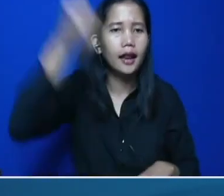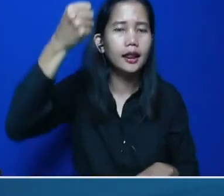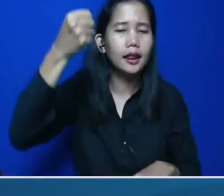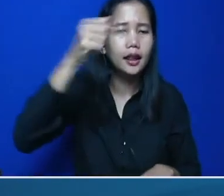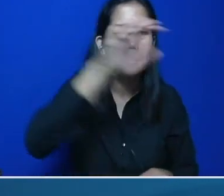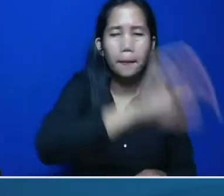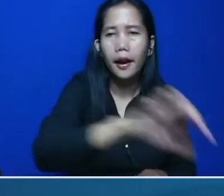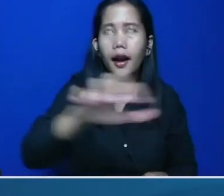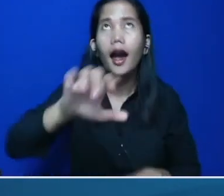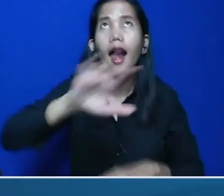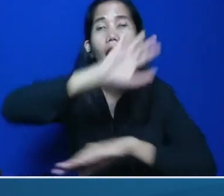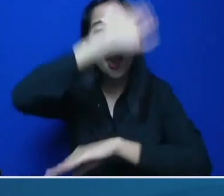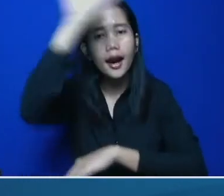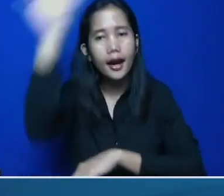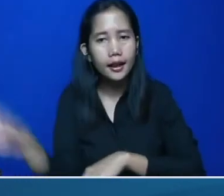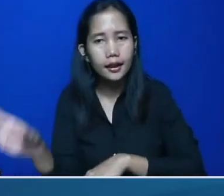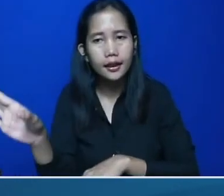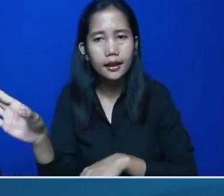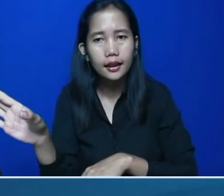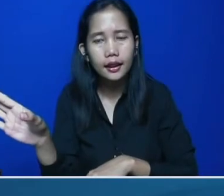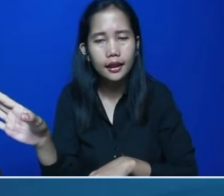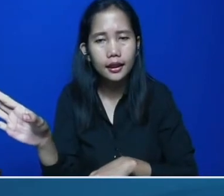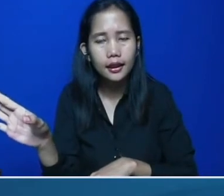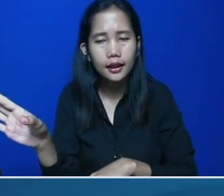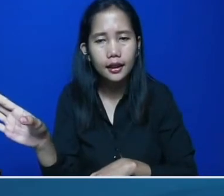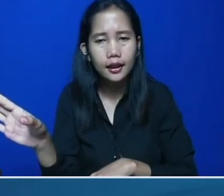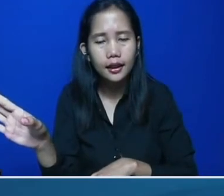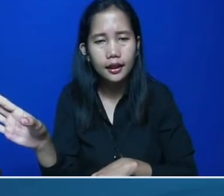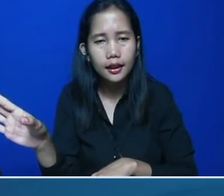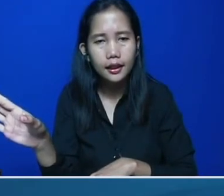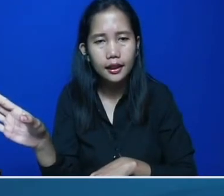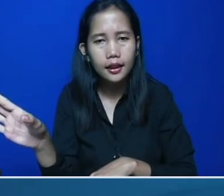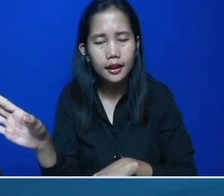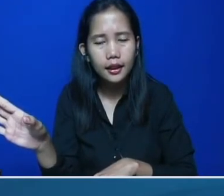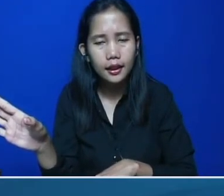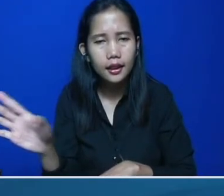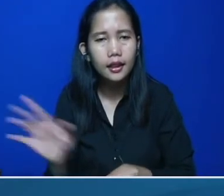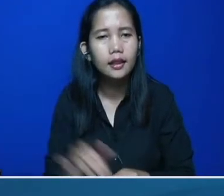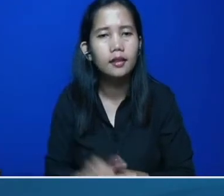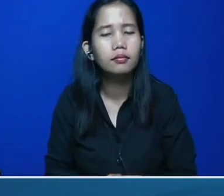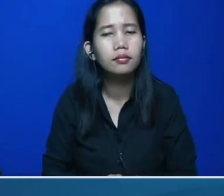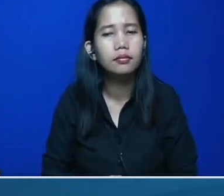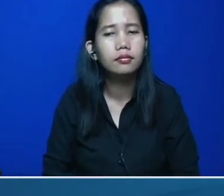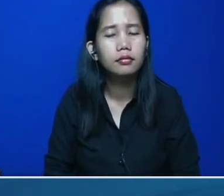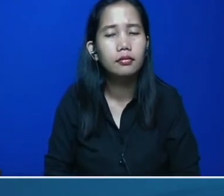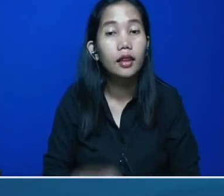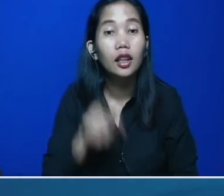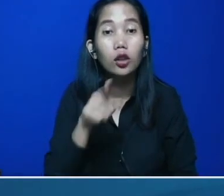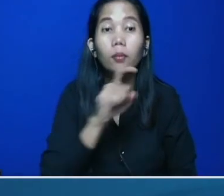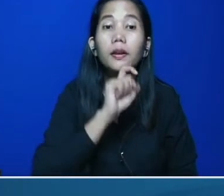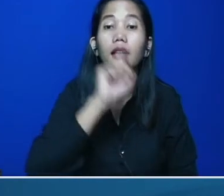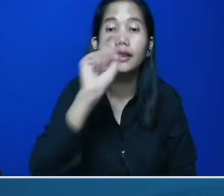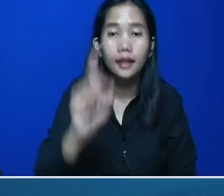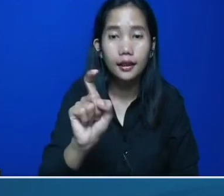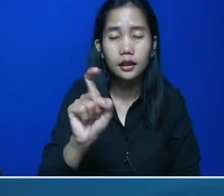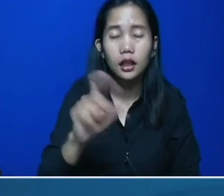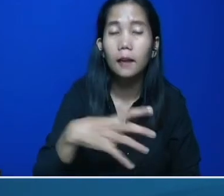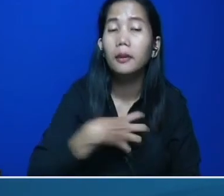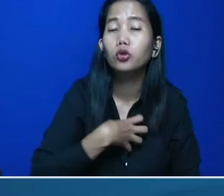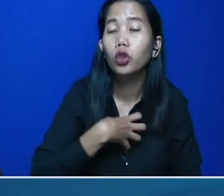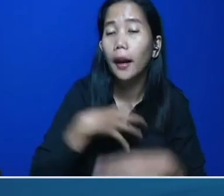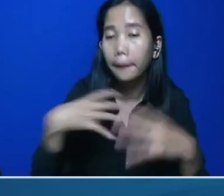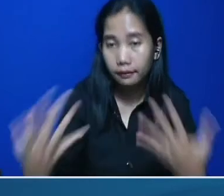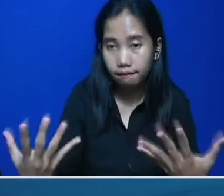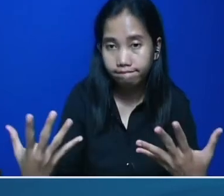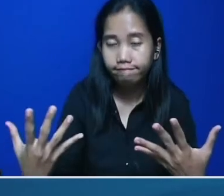terangkatlah benda itu ke langit pertanyaannya Apa maksud penglihatan itu